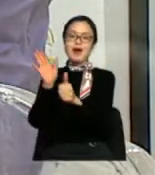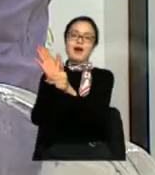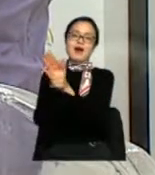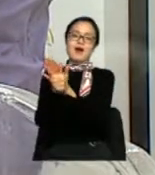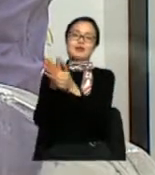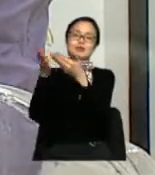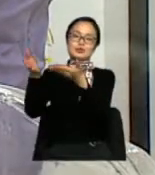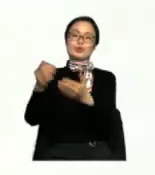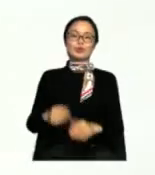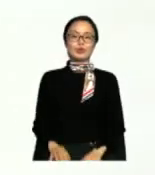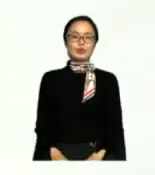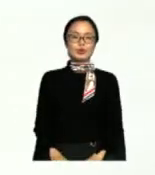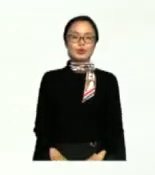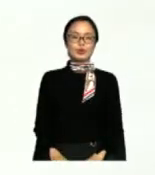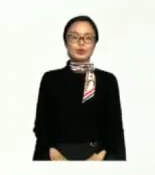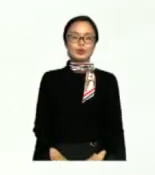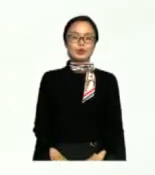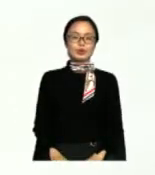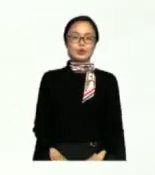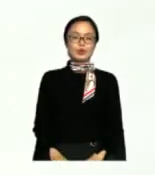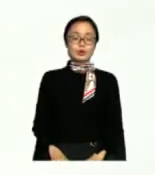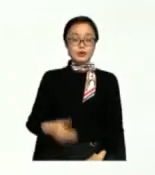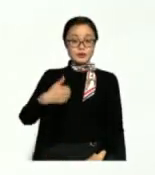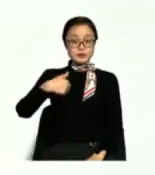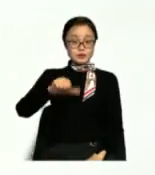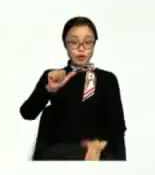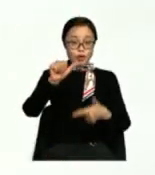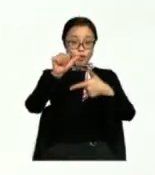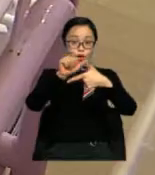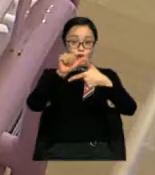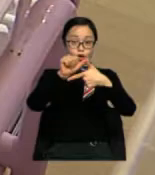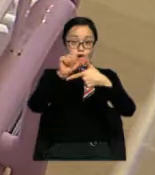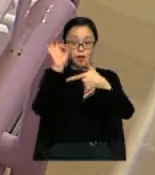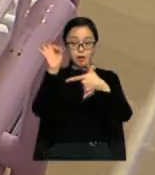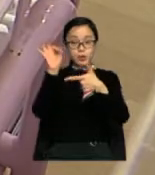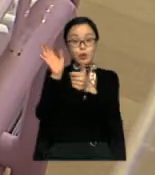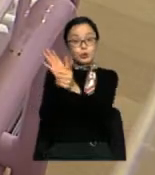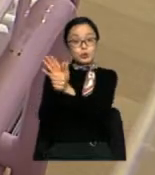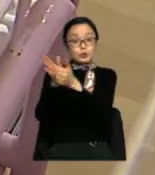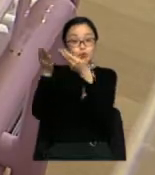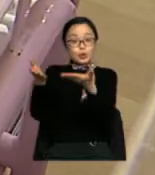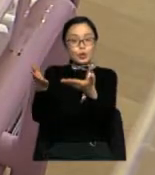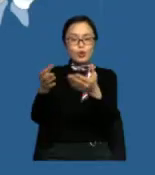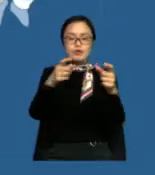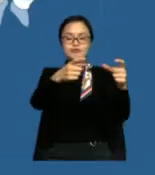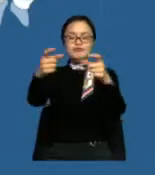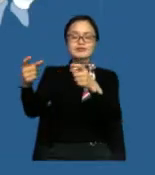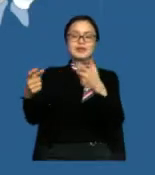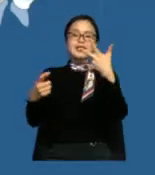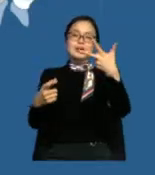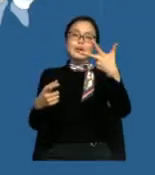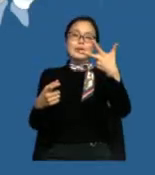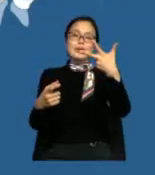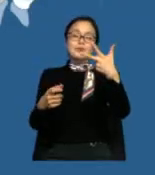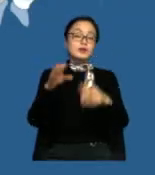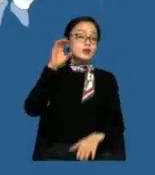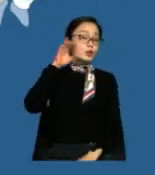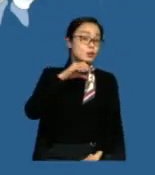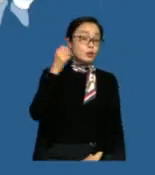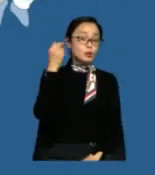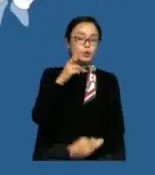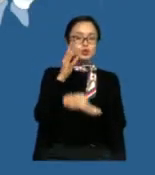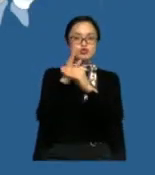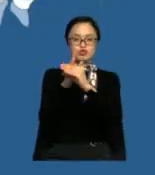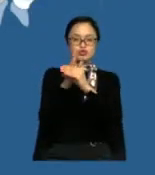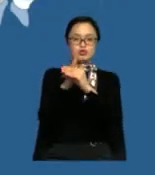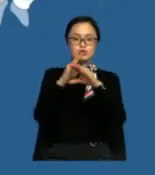중 첫째 부터 출산 장려금을 지원하는 자치구는 모두 7개 9 입니다 영등포구 와 중구는 올해 1월 1일부터